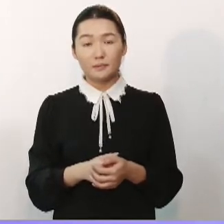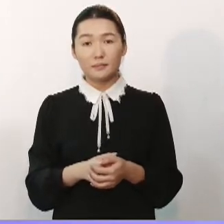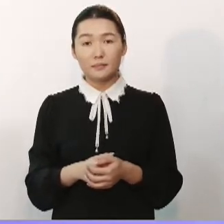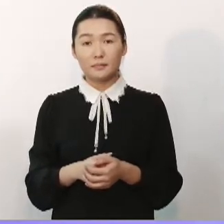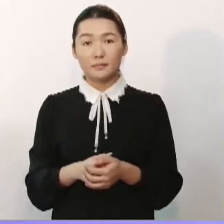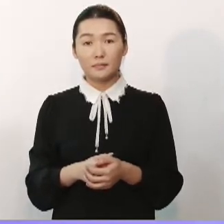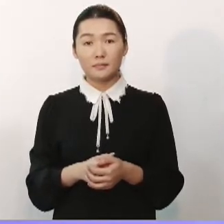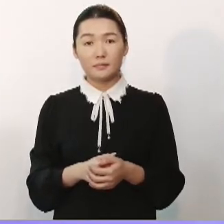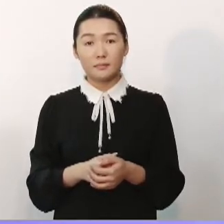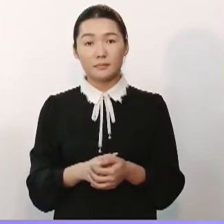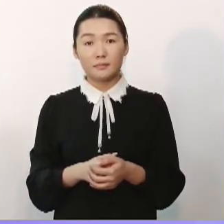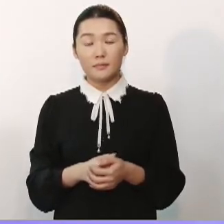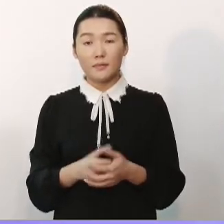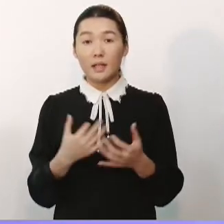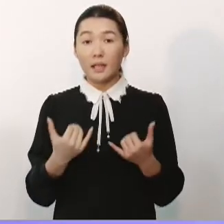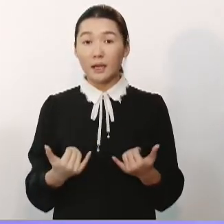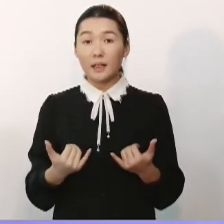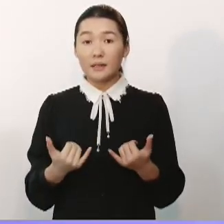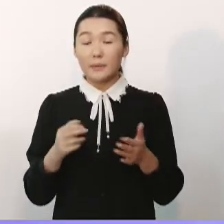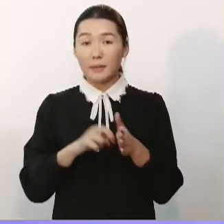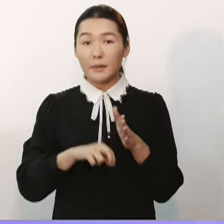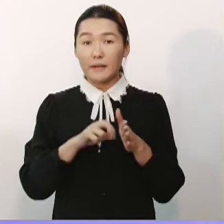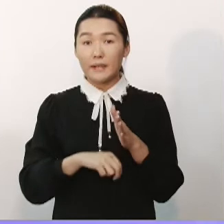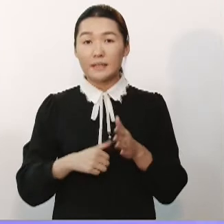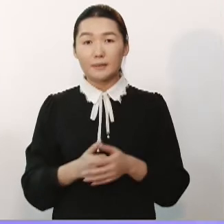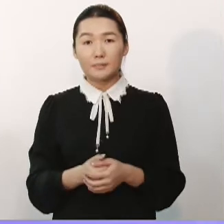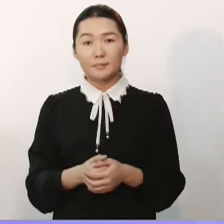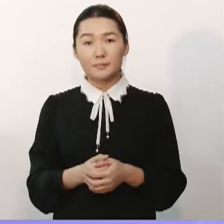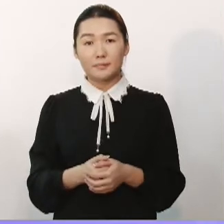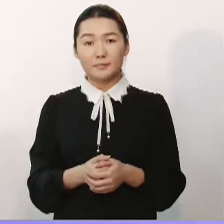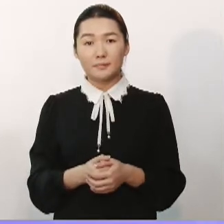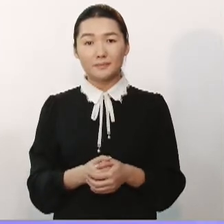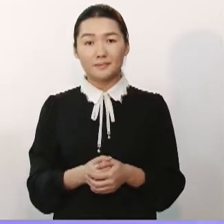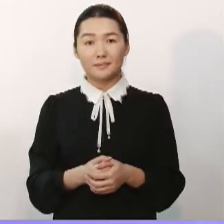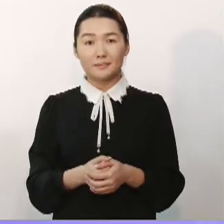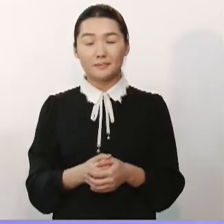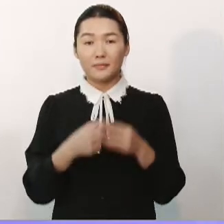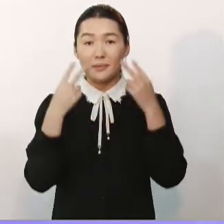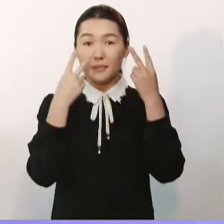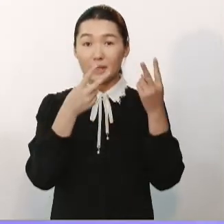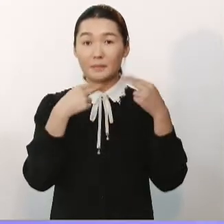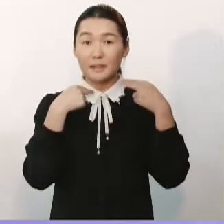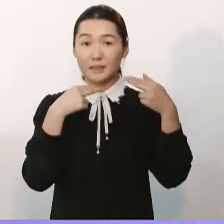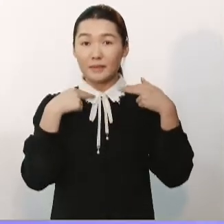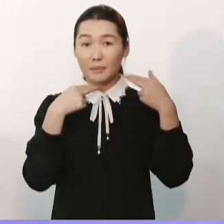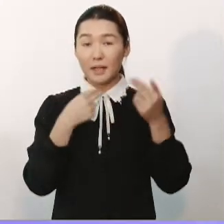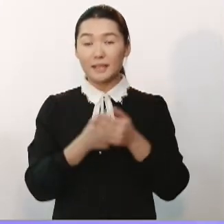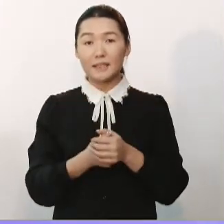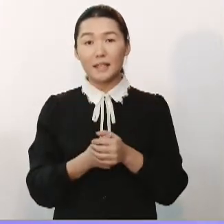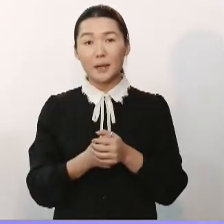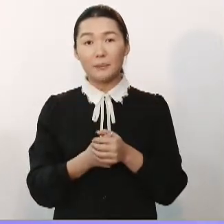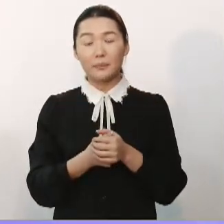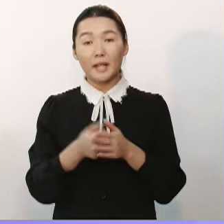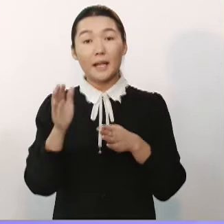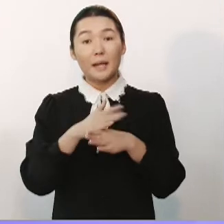А теперь проверьте. Посмотрите внимательно и поделите